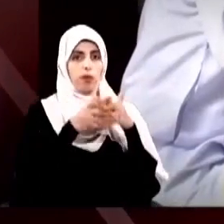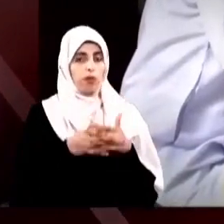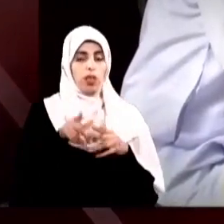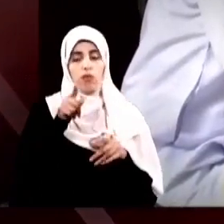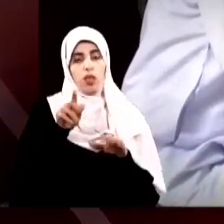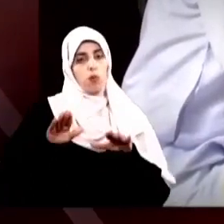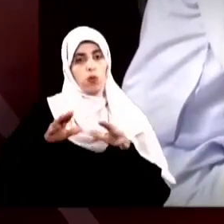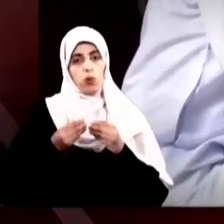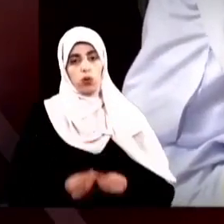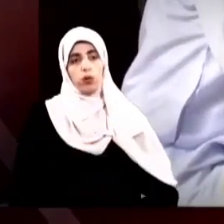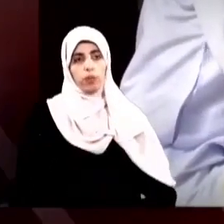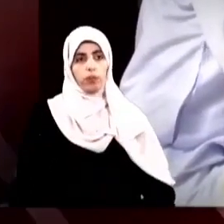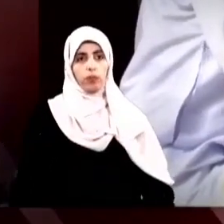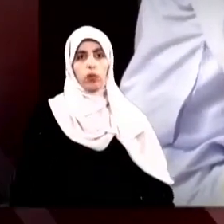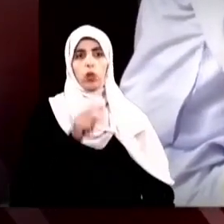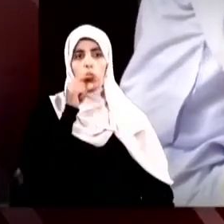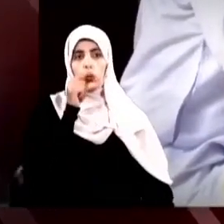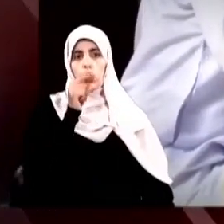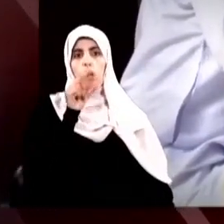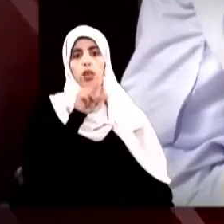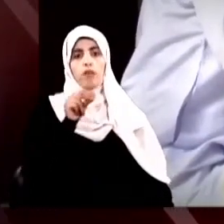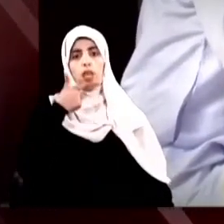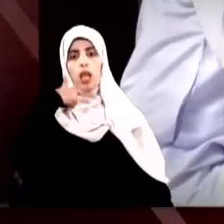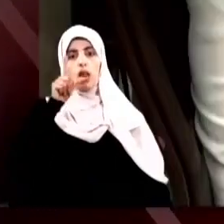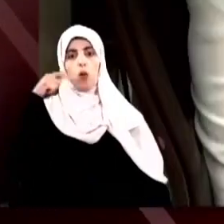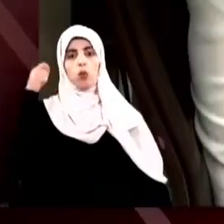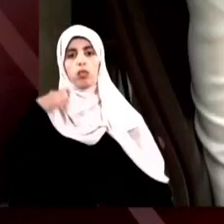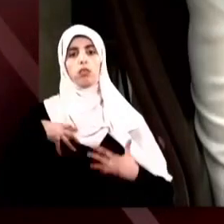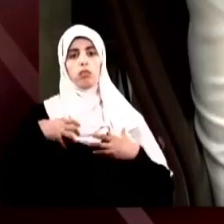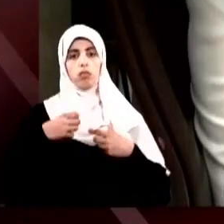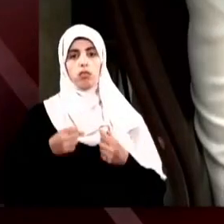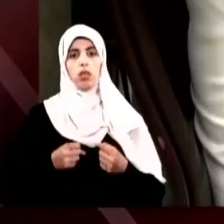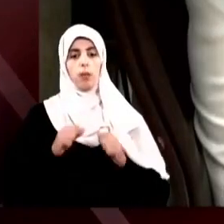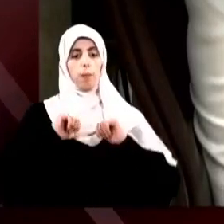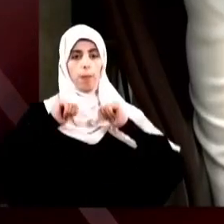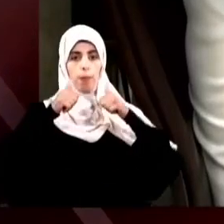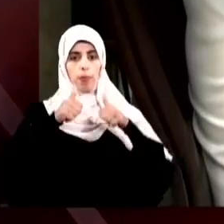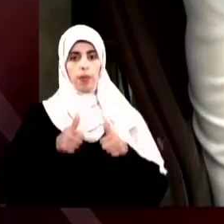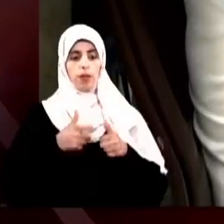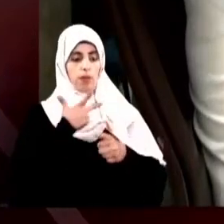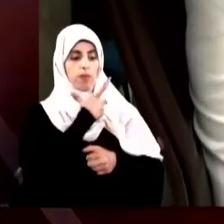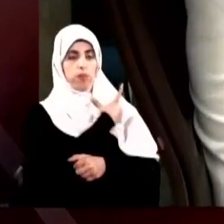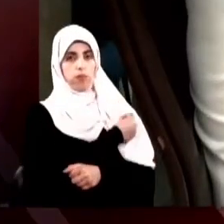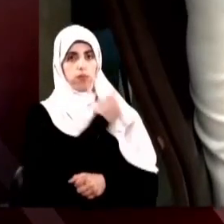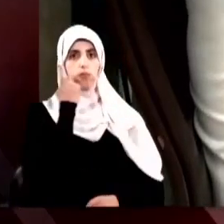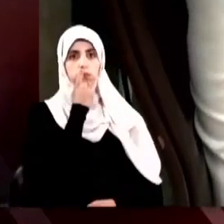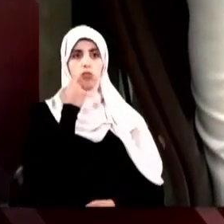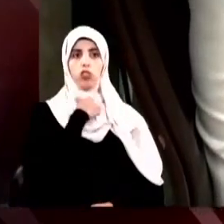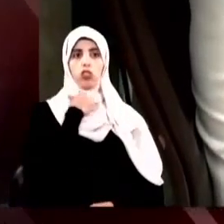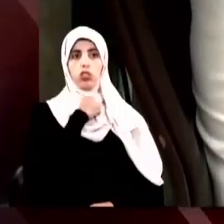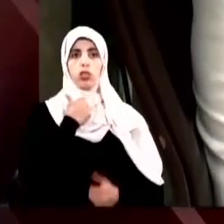B117 حتى الآن. يعني دكتورة أيضا، كما أعلنت وزارة الصحة أنها ستبدأ بتطعيم فئة مستهدفة